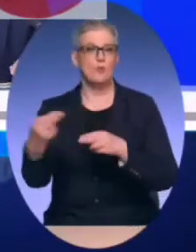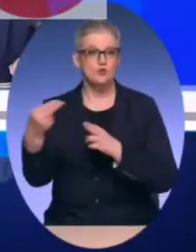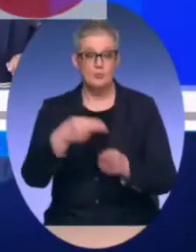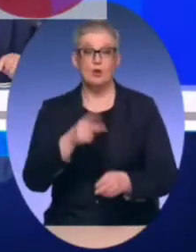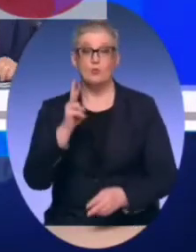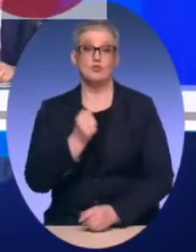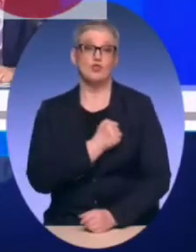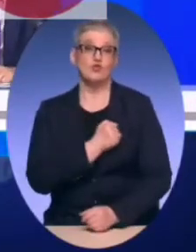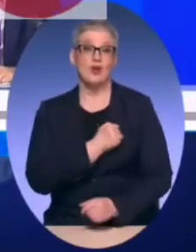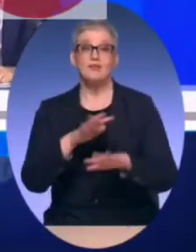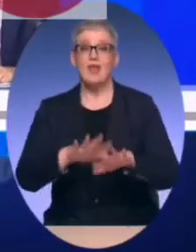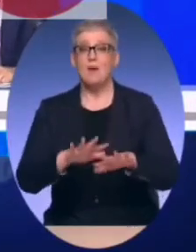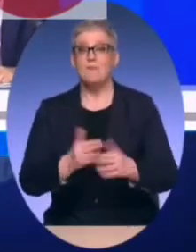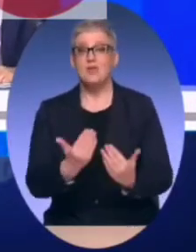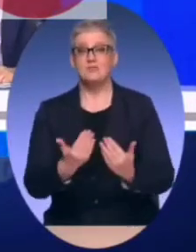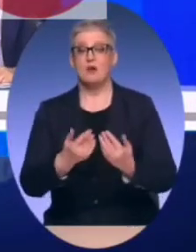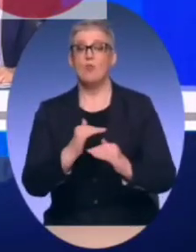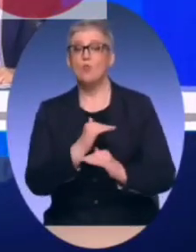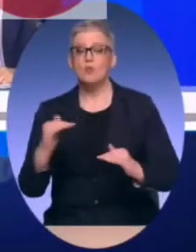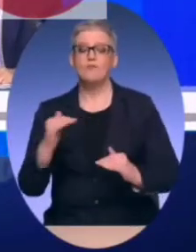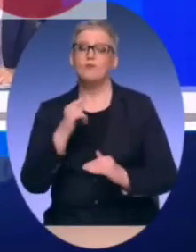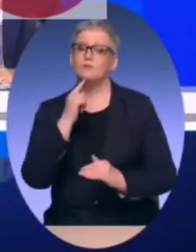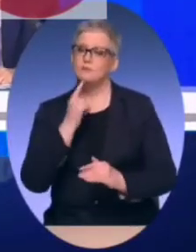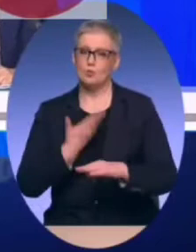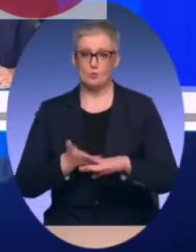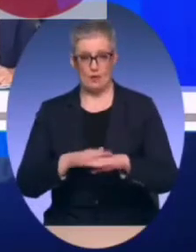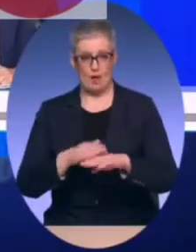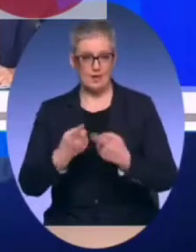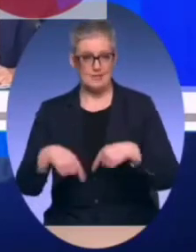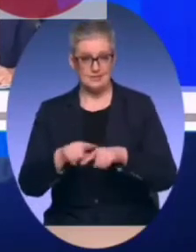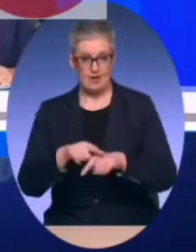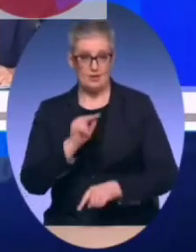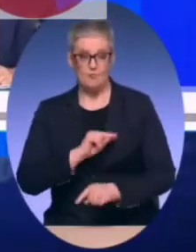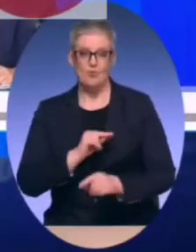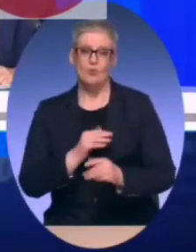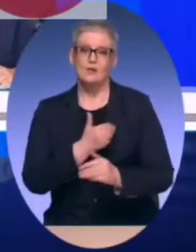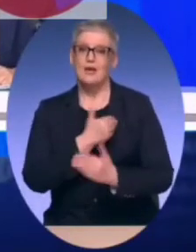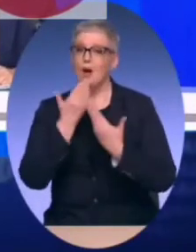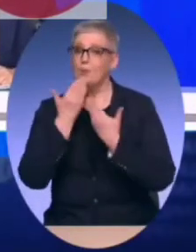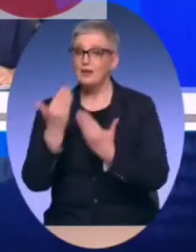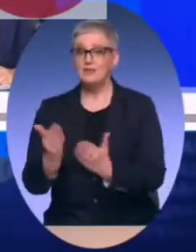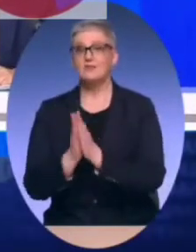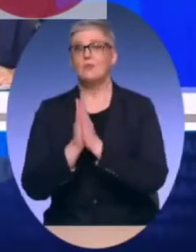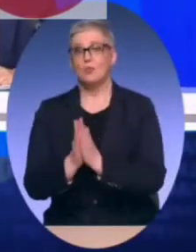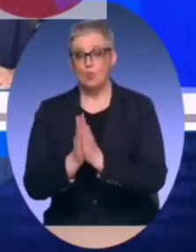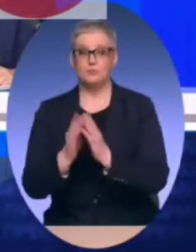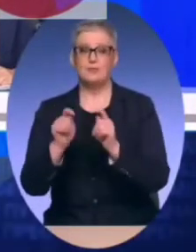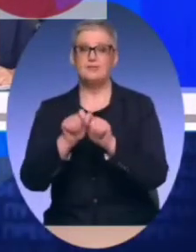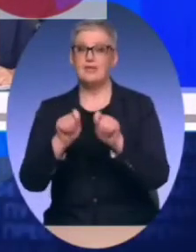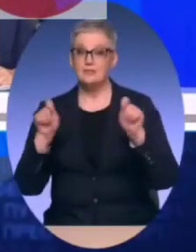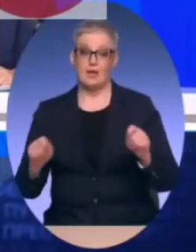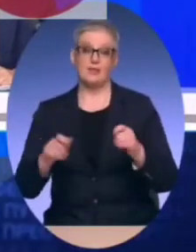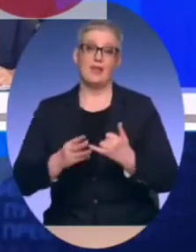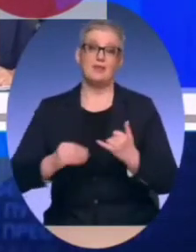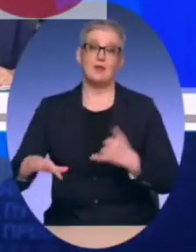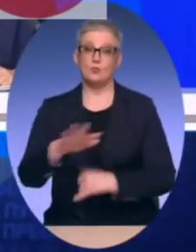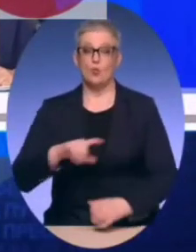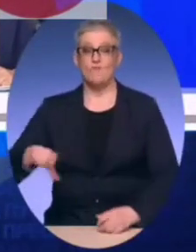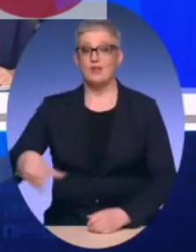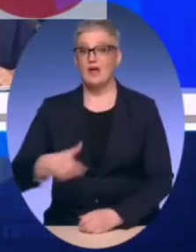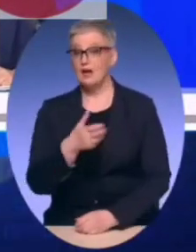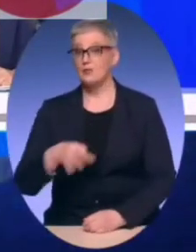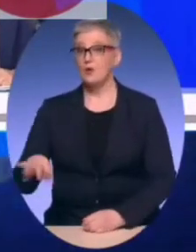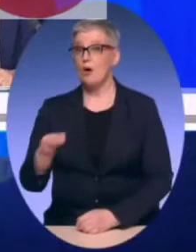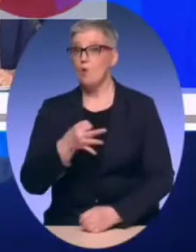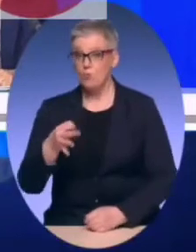местном уровне очень сложно организовать такую работу. И вот мы хотели бы обратиться с просьбой создать на территории Волгоградской области